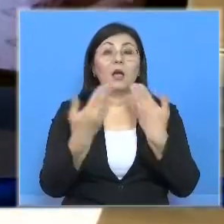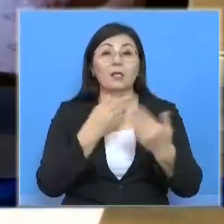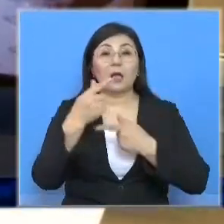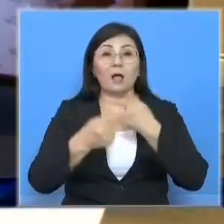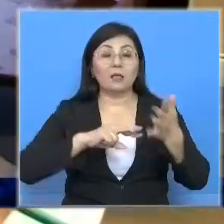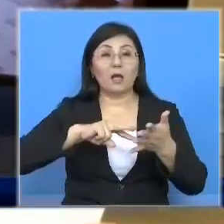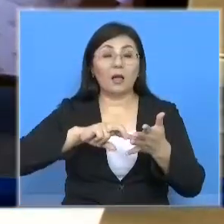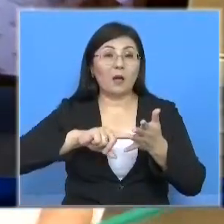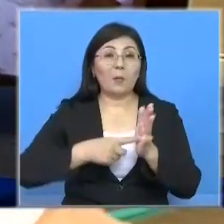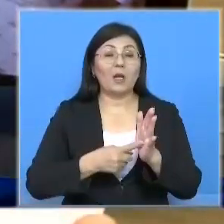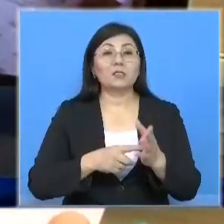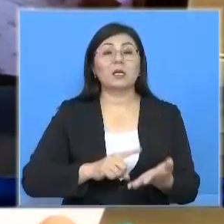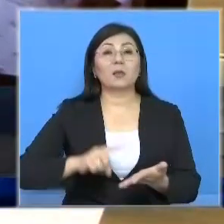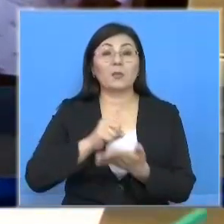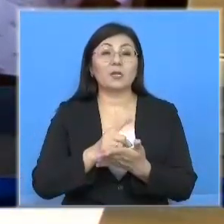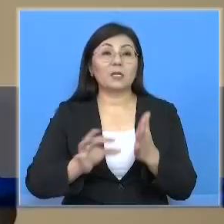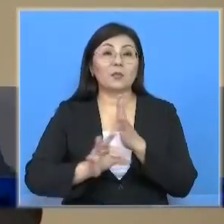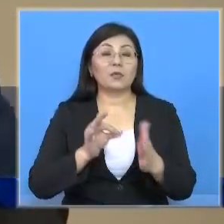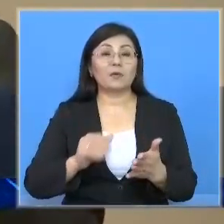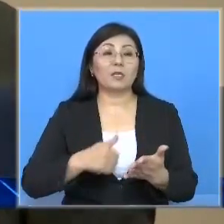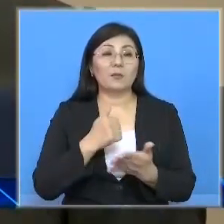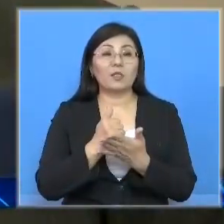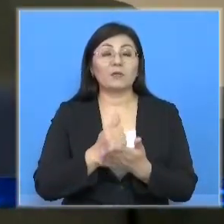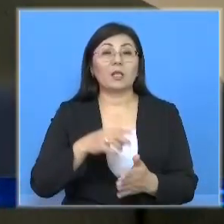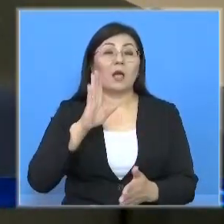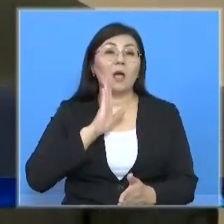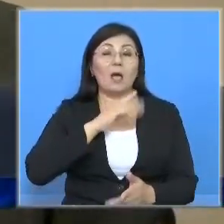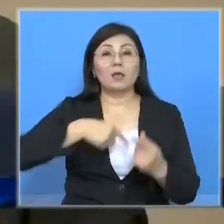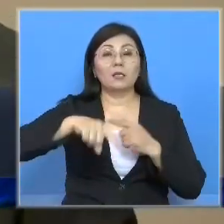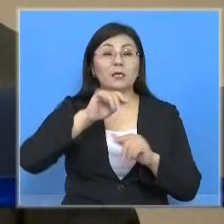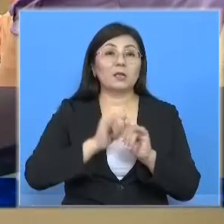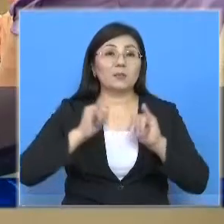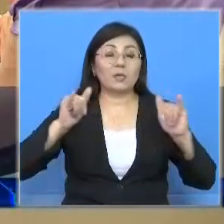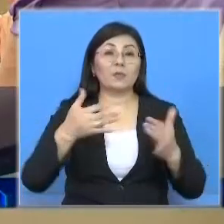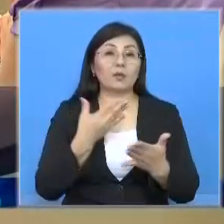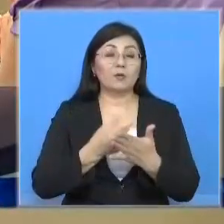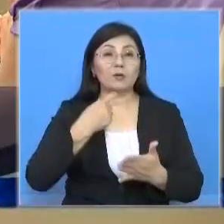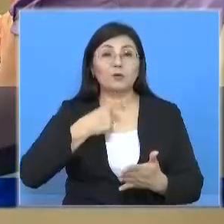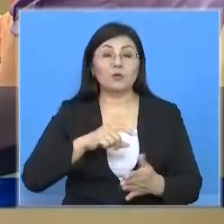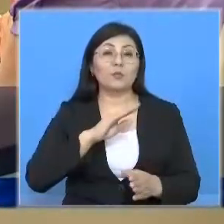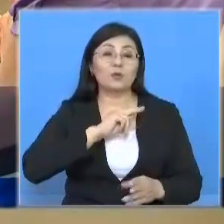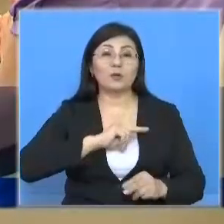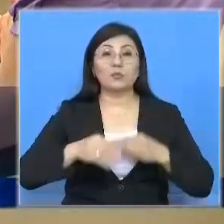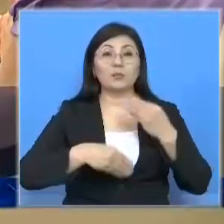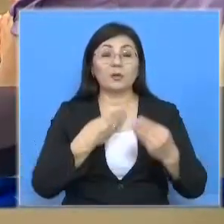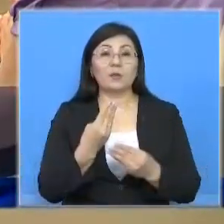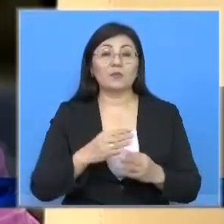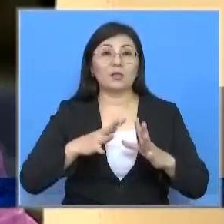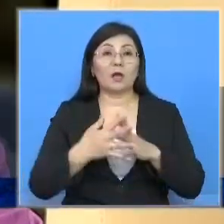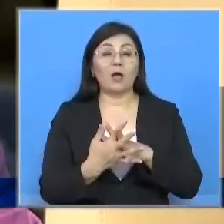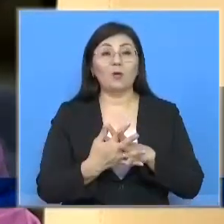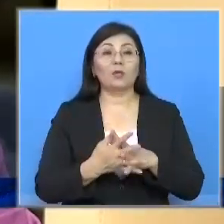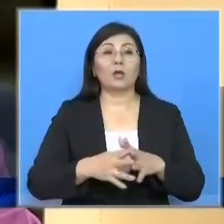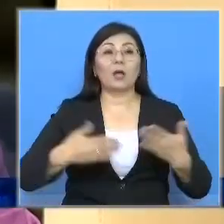алдағы мақсат міндеттер айқындалады. Соның ең негізгілері әйелдер кәсіпкерлігін өркендету, өзін-өзі жұмыспен қамту арқылы ауылдың әл-ауқаты мен өмір